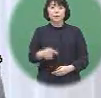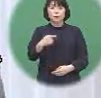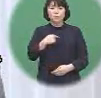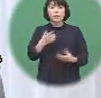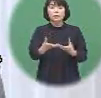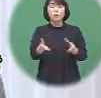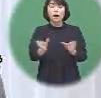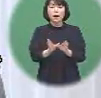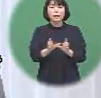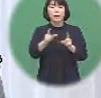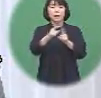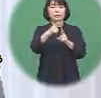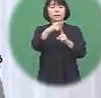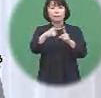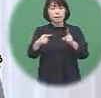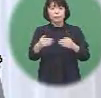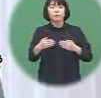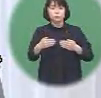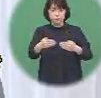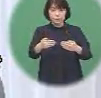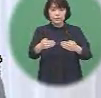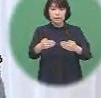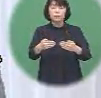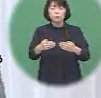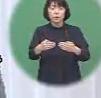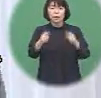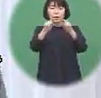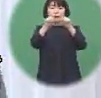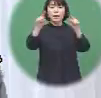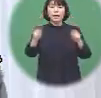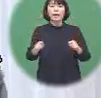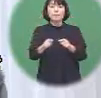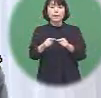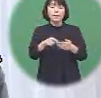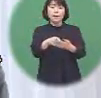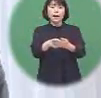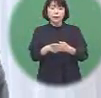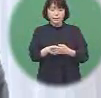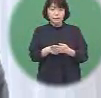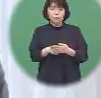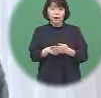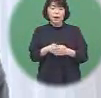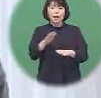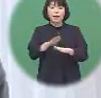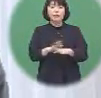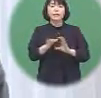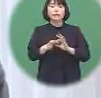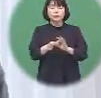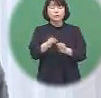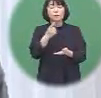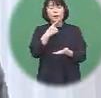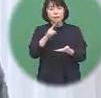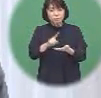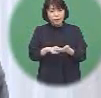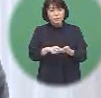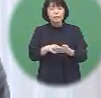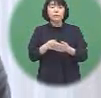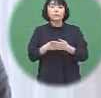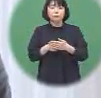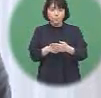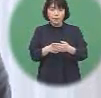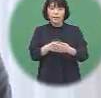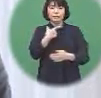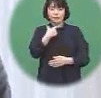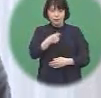私の版画まあデラックス推進ということなのでまぁ今の時代に合ったペーパーレスであったりまあの手続きの簡素化新津あの